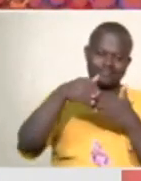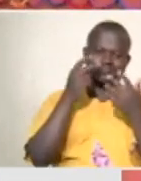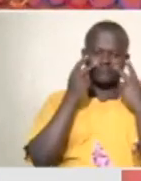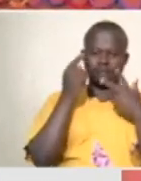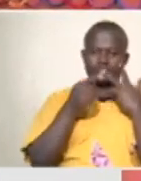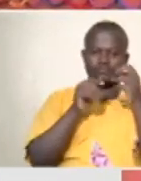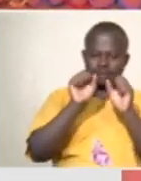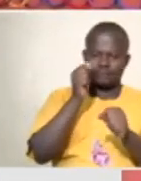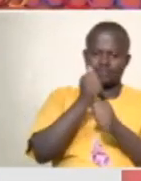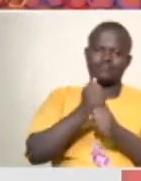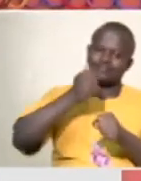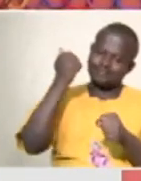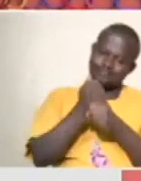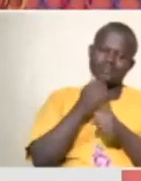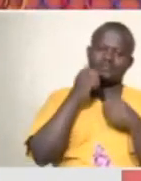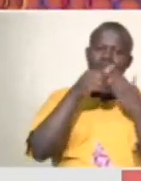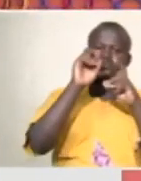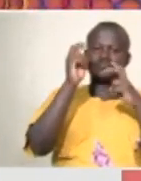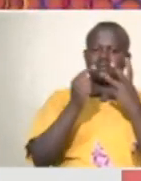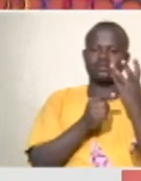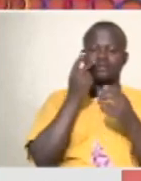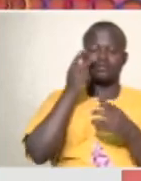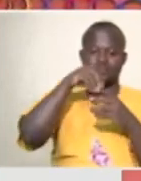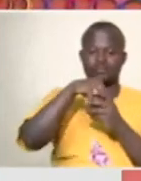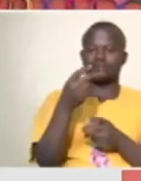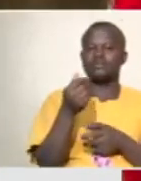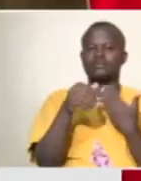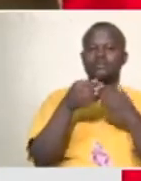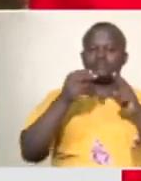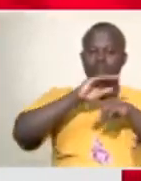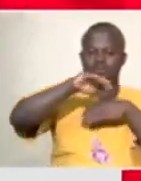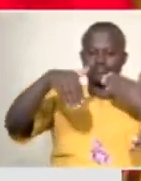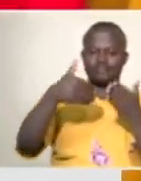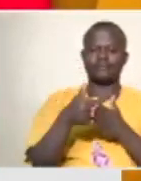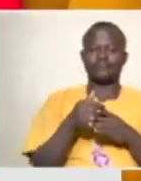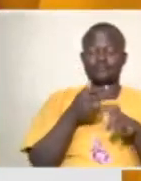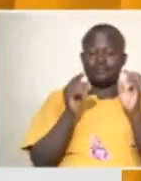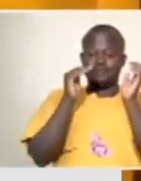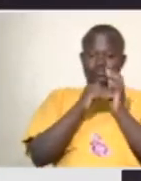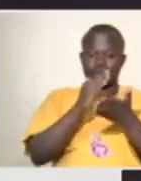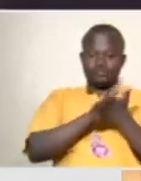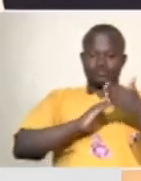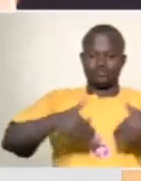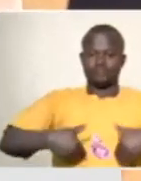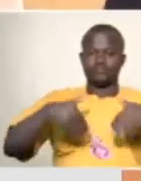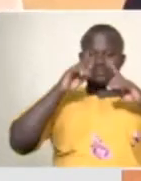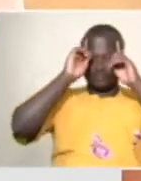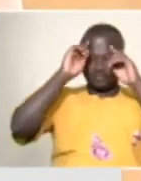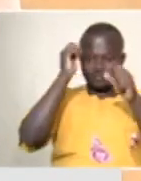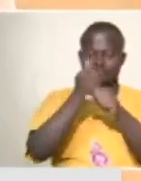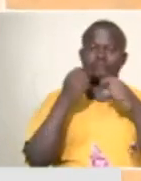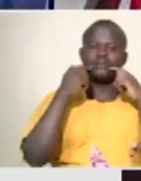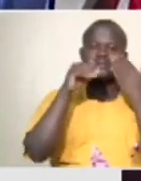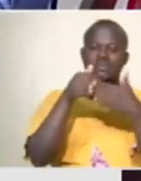wakora ukayikora uvuga uti iki kintu ndakibonamo amafaranga uko byagenda kose. Nubwo bimeze bityo bamwe mu rubyiruko rwihangira imirimo bavuga ko